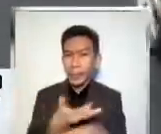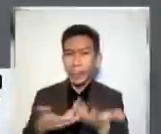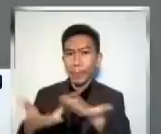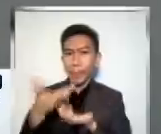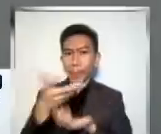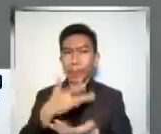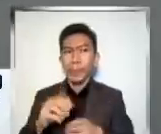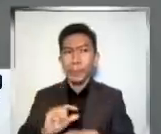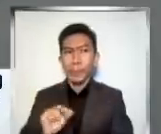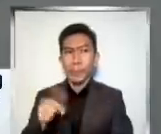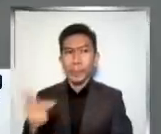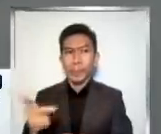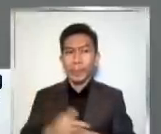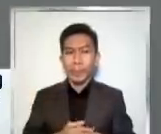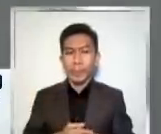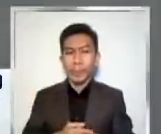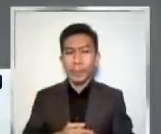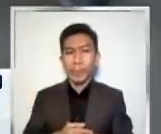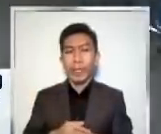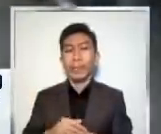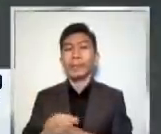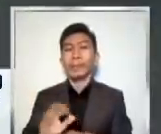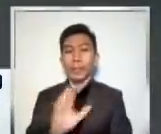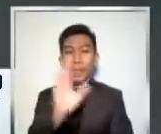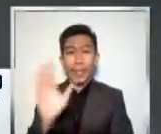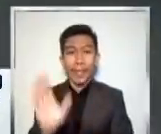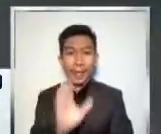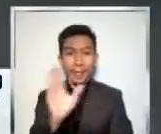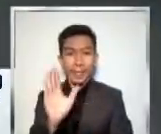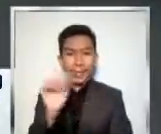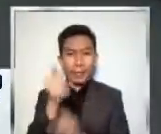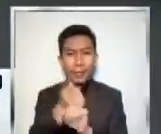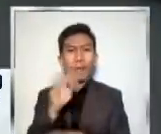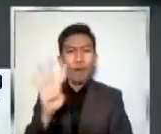Sa linggo, April 4, ang huling araw ng isang linggong Enhanced